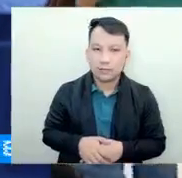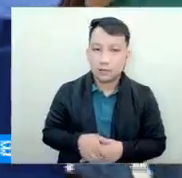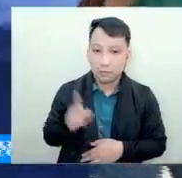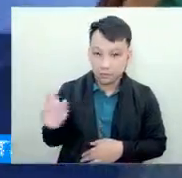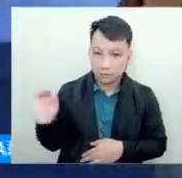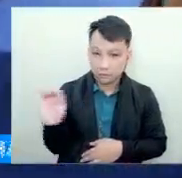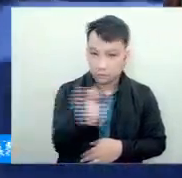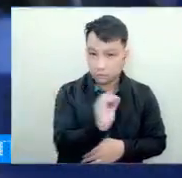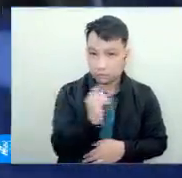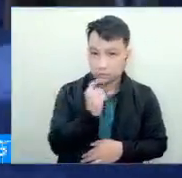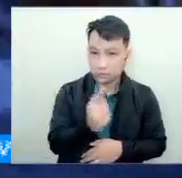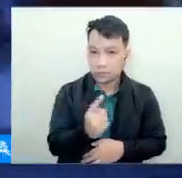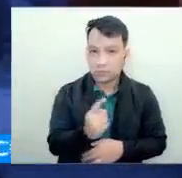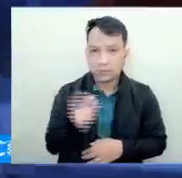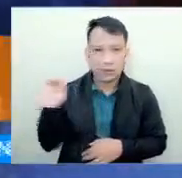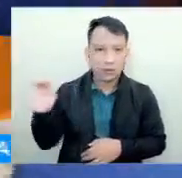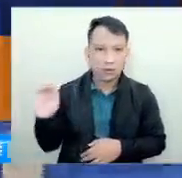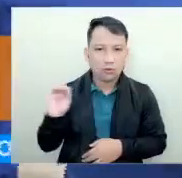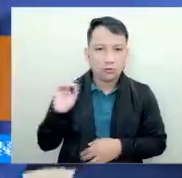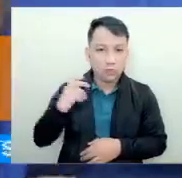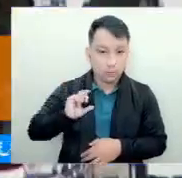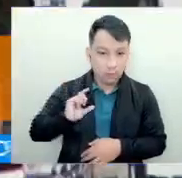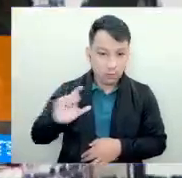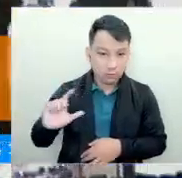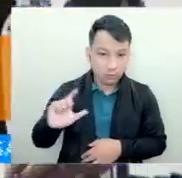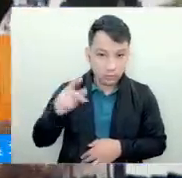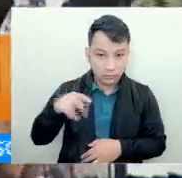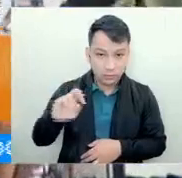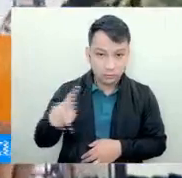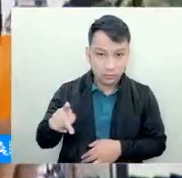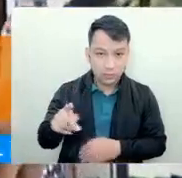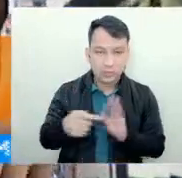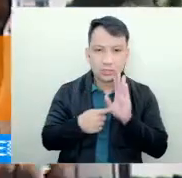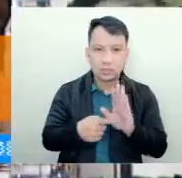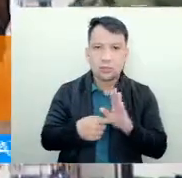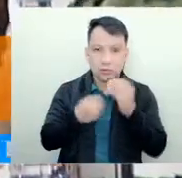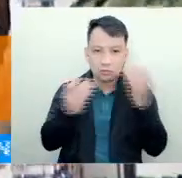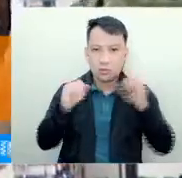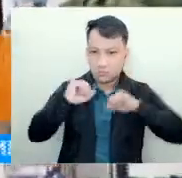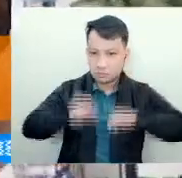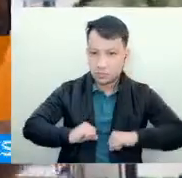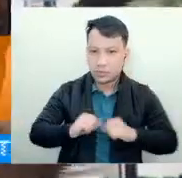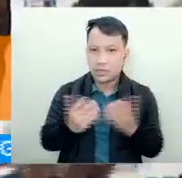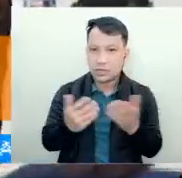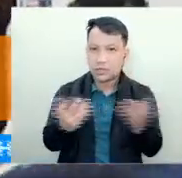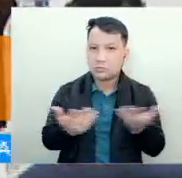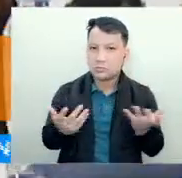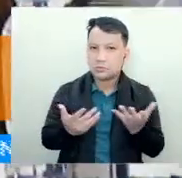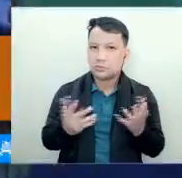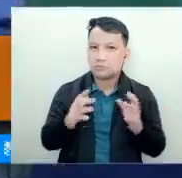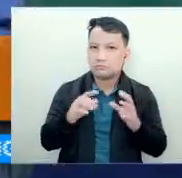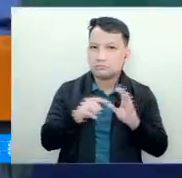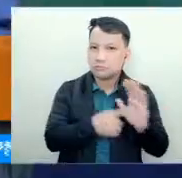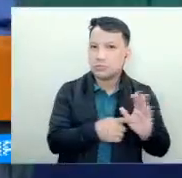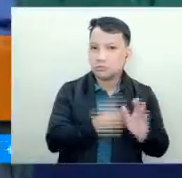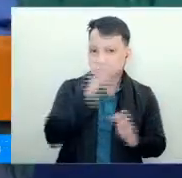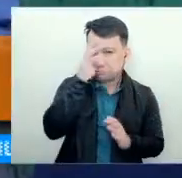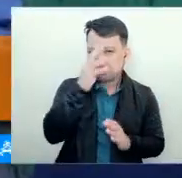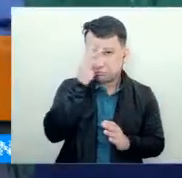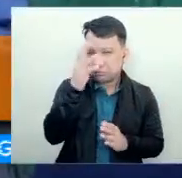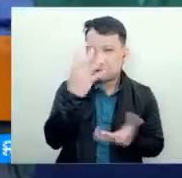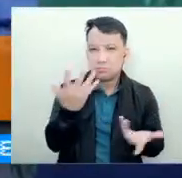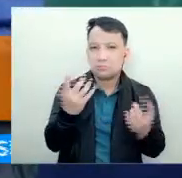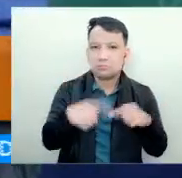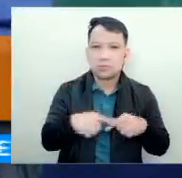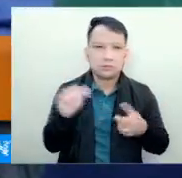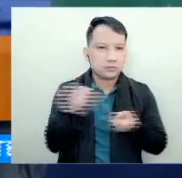imbestigasyon ang PNP. Kabilang sa tinitignan nito ay ang posibilidad na gawa-gawa lang ang issue para siraan umano